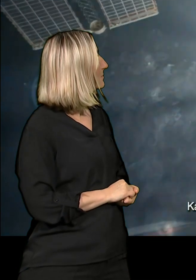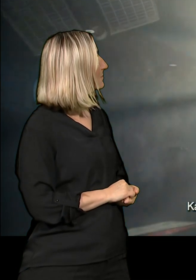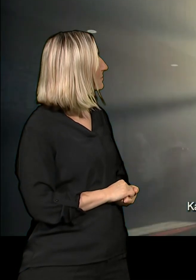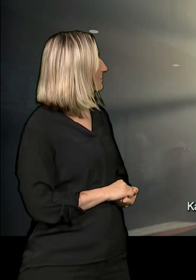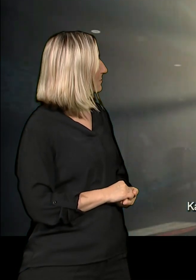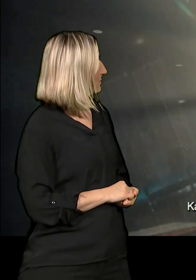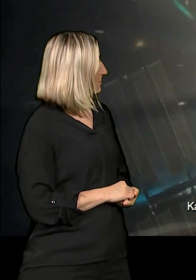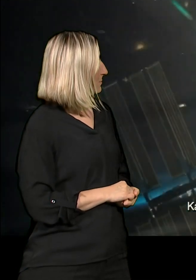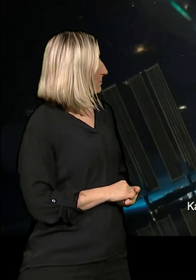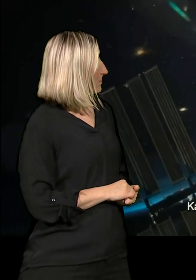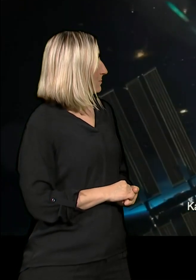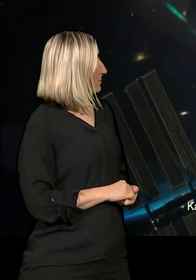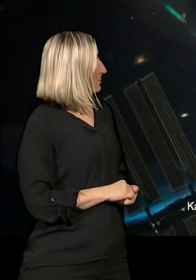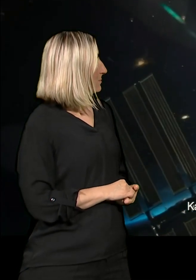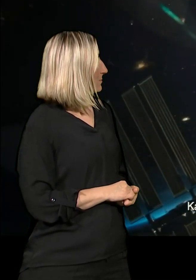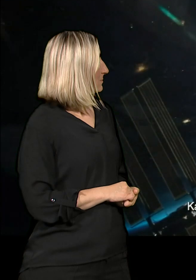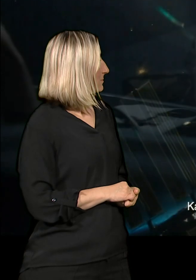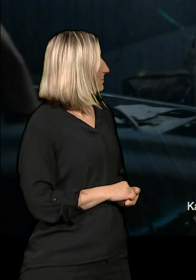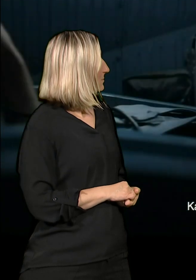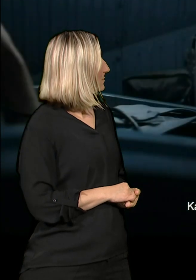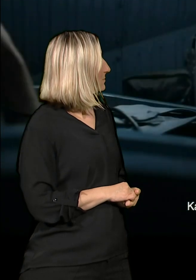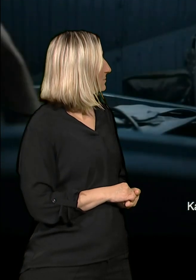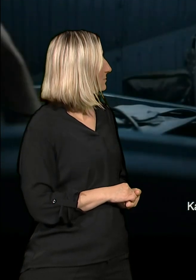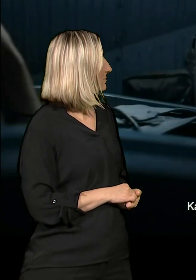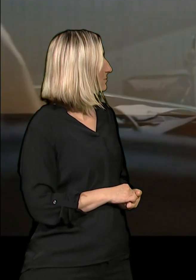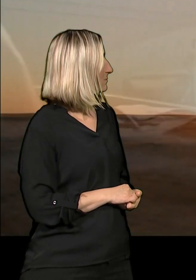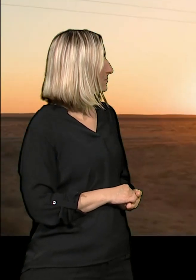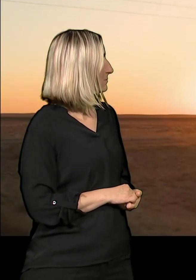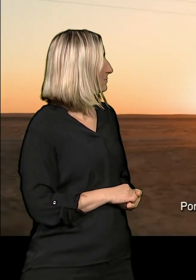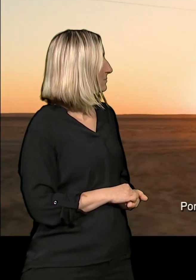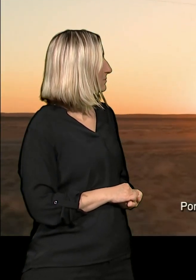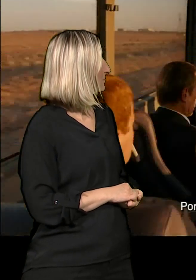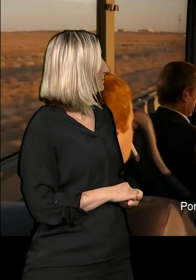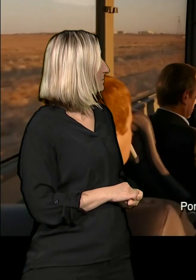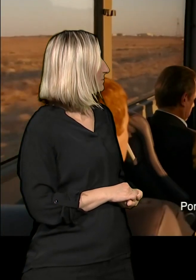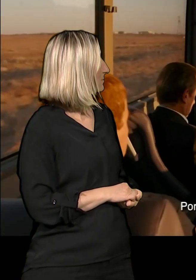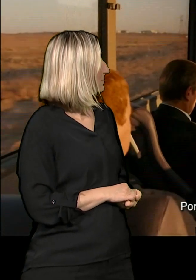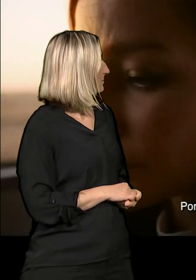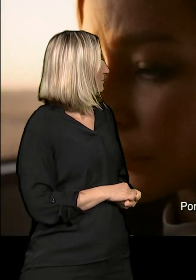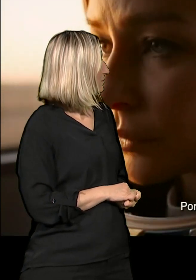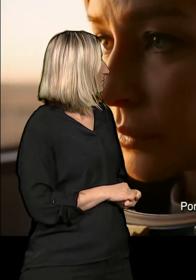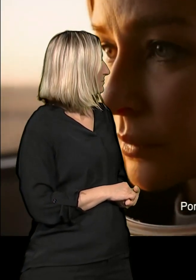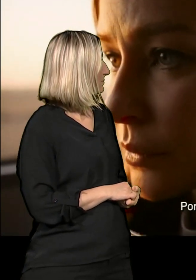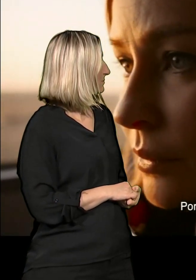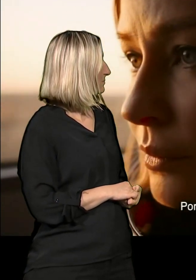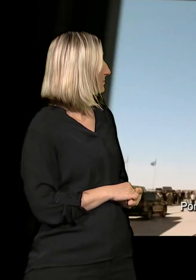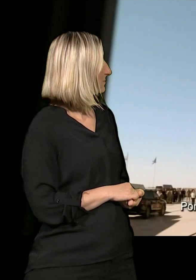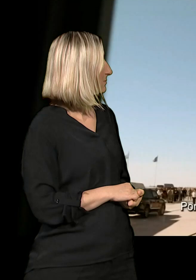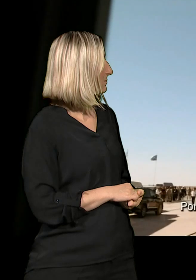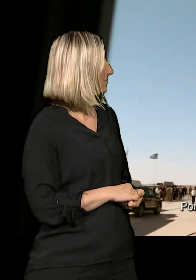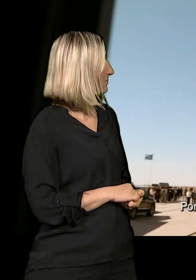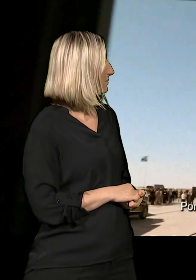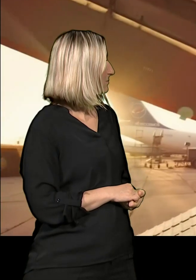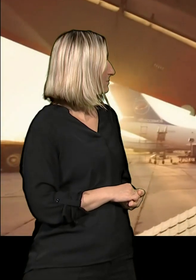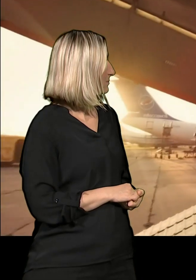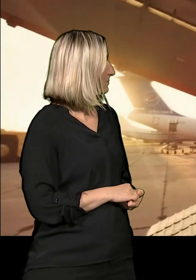Когда вы сможете дать людей, готовых делать операцию в космосе? Рядом со мной 7 хирургов, которые вызвались полететь на